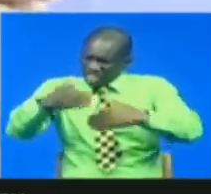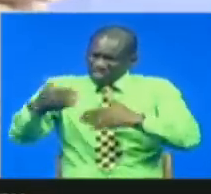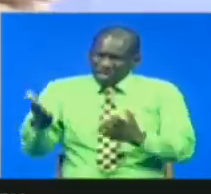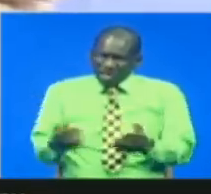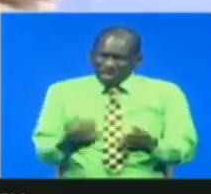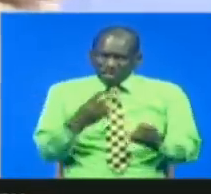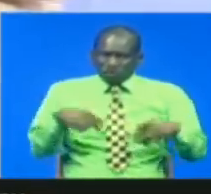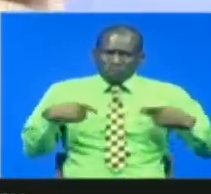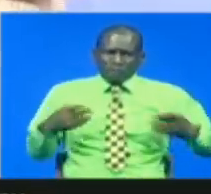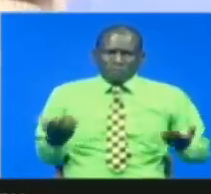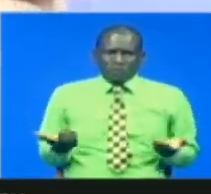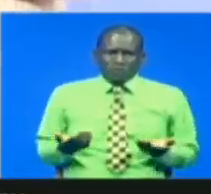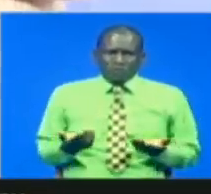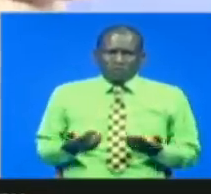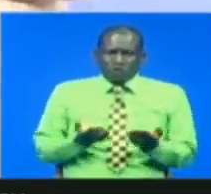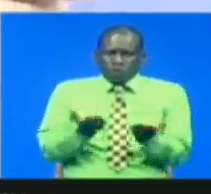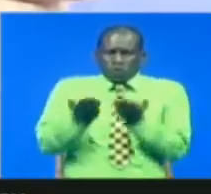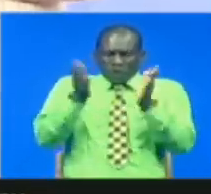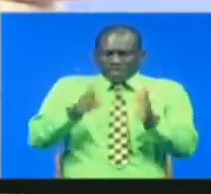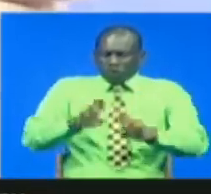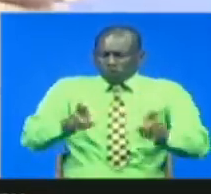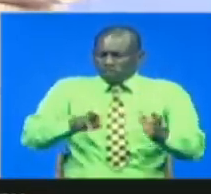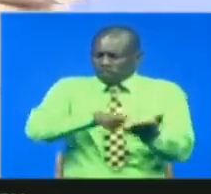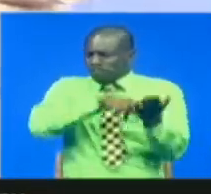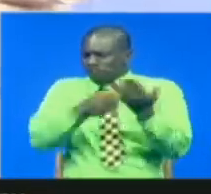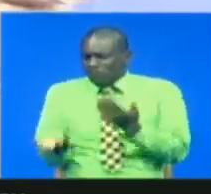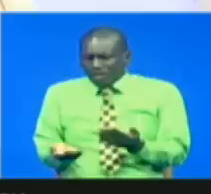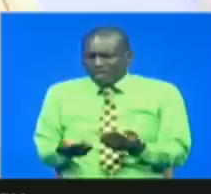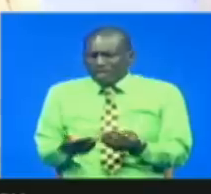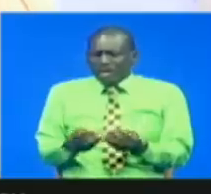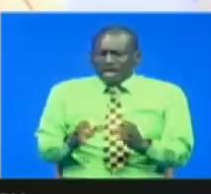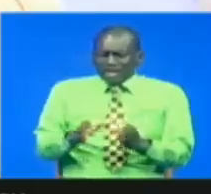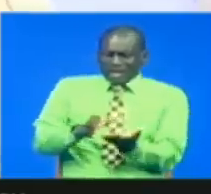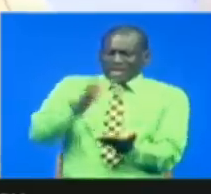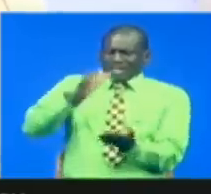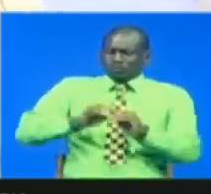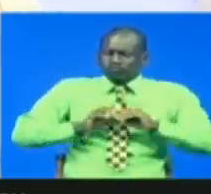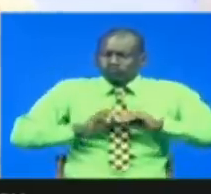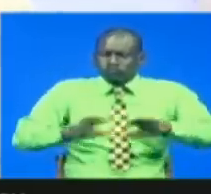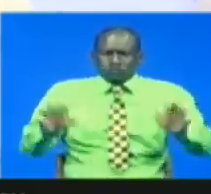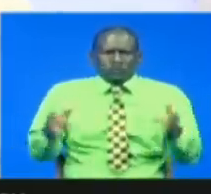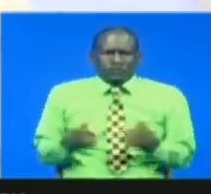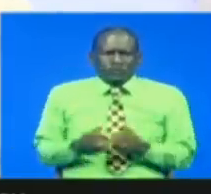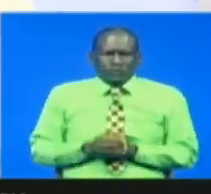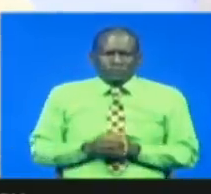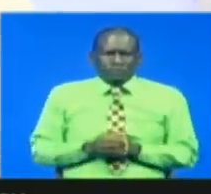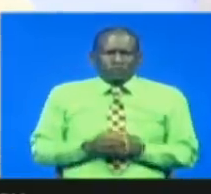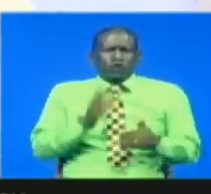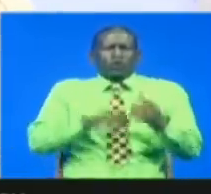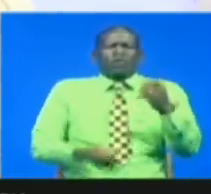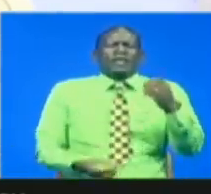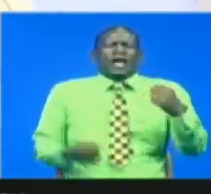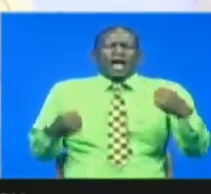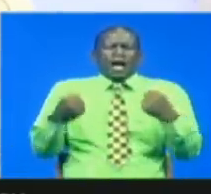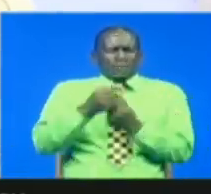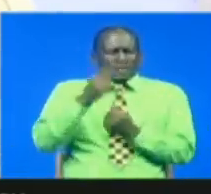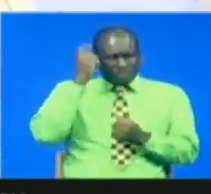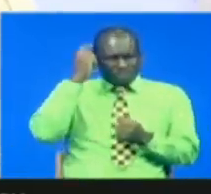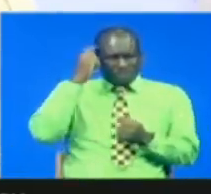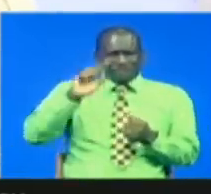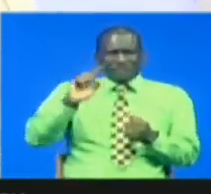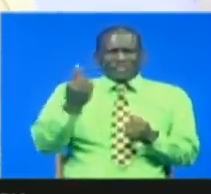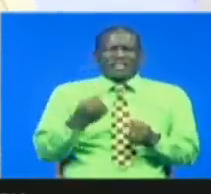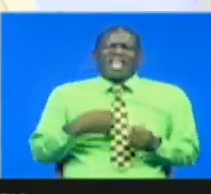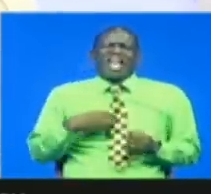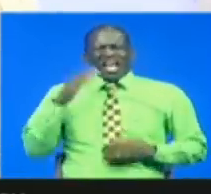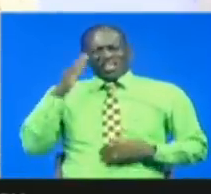jamaa waiter yuko kwa sakafu, kuna glass imetapaka hapo nje. Kitu ilikuja kwa akili kwanza juu niko kwa restaurant, ni maybe